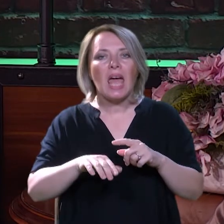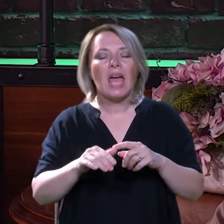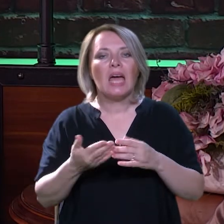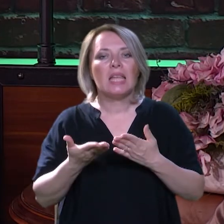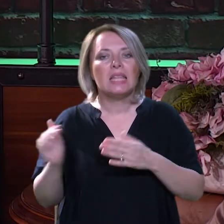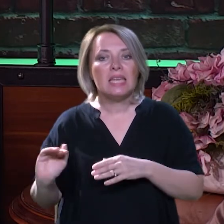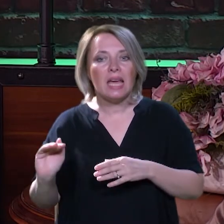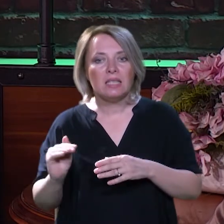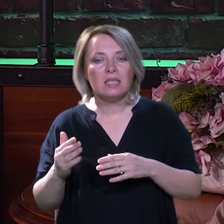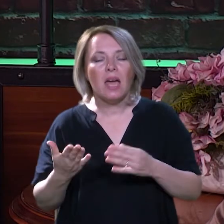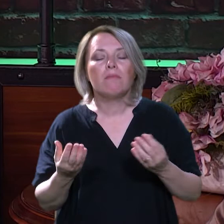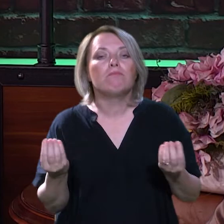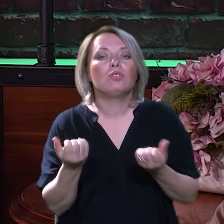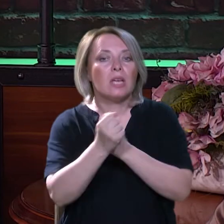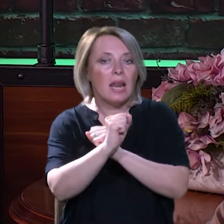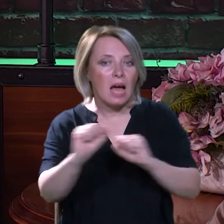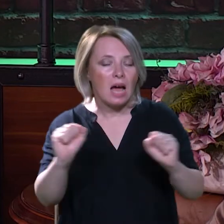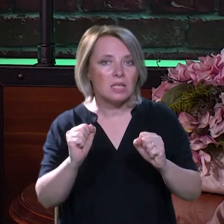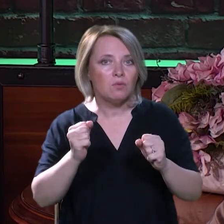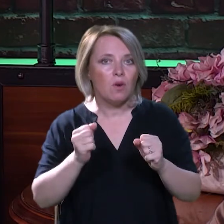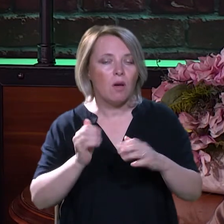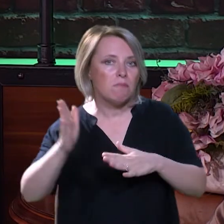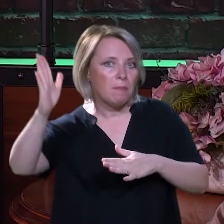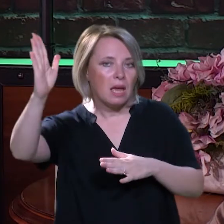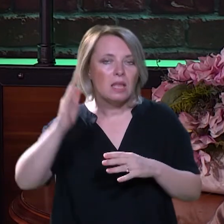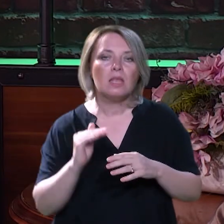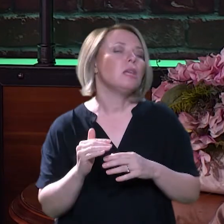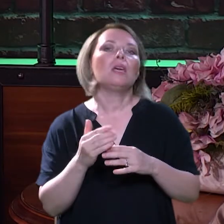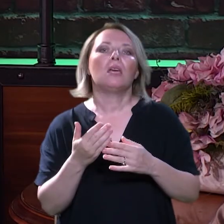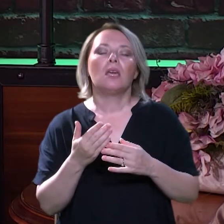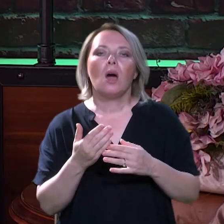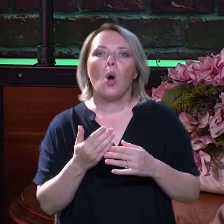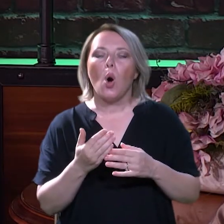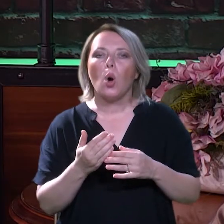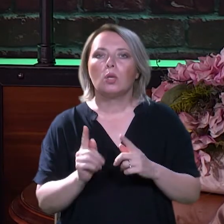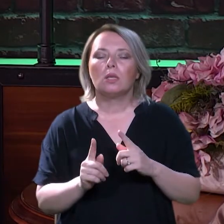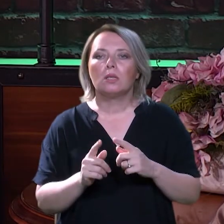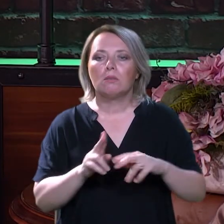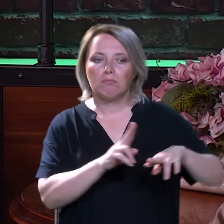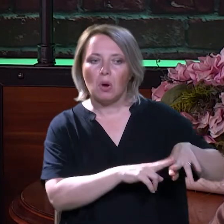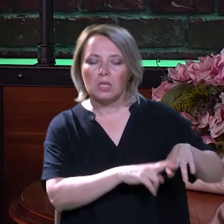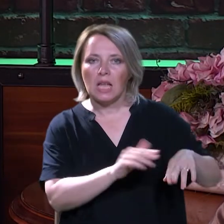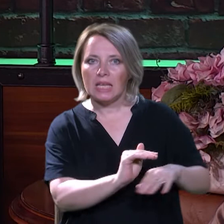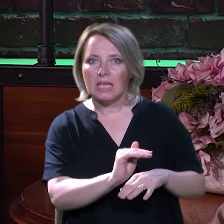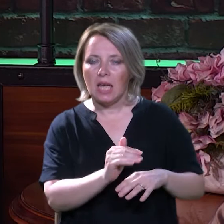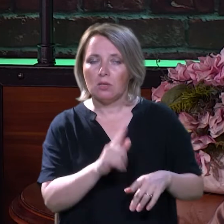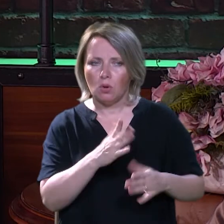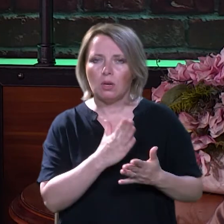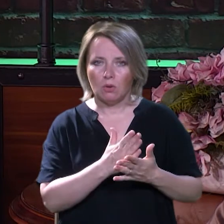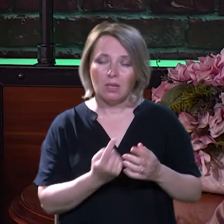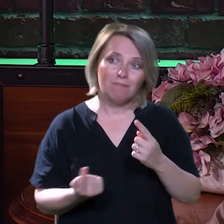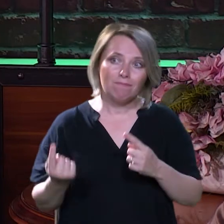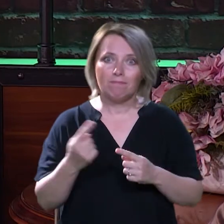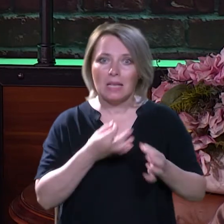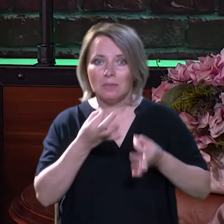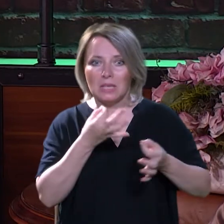taj razvoj možda napredniji od vršnjaka i oni ranije ulaze u tu fazu propitivanja nekih abstraktnih pitanja. Kao na